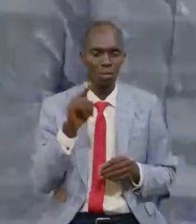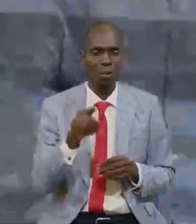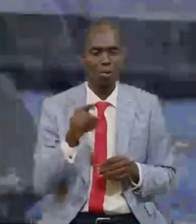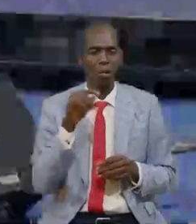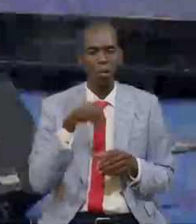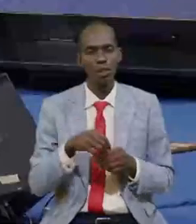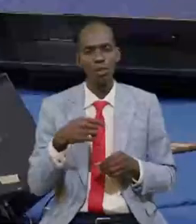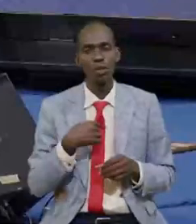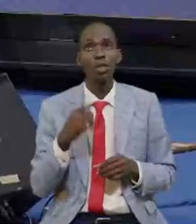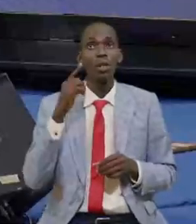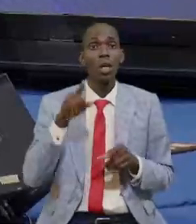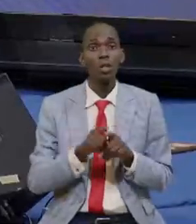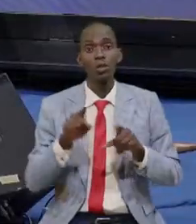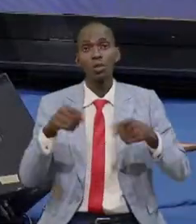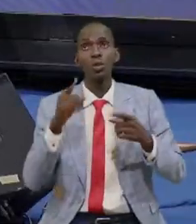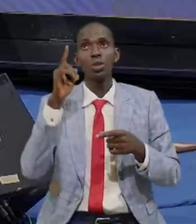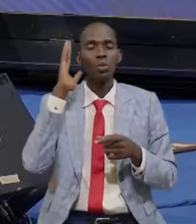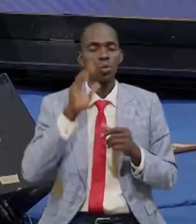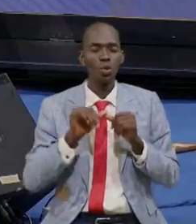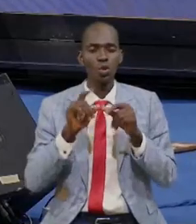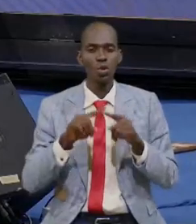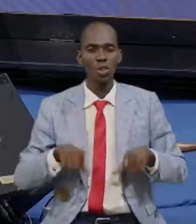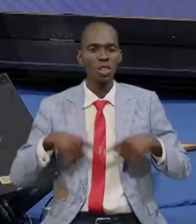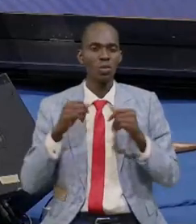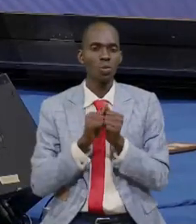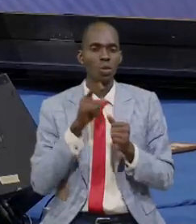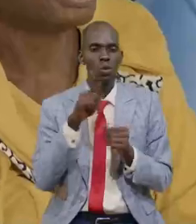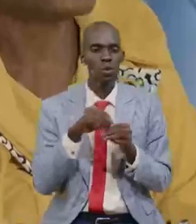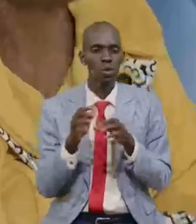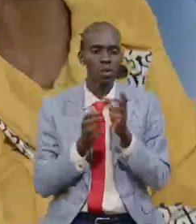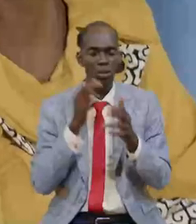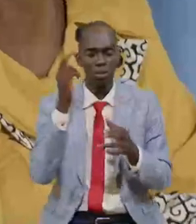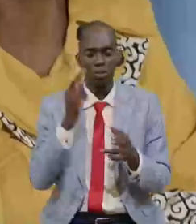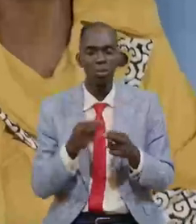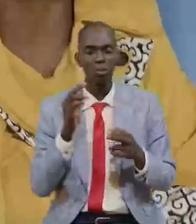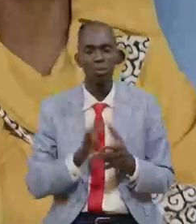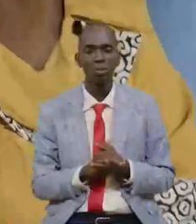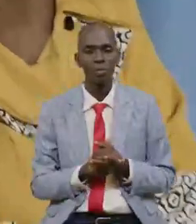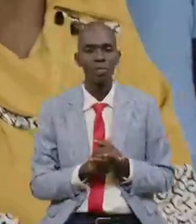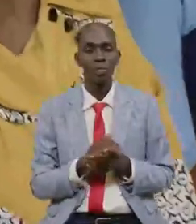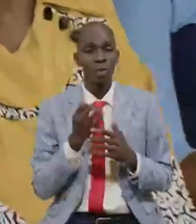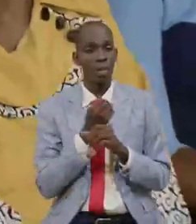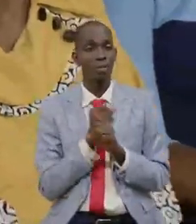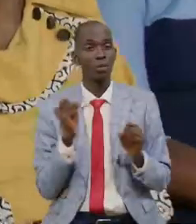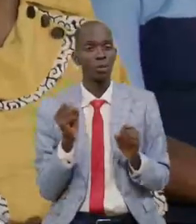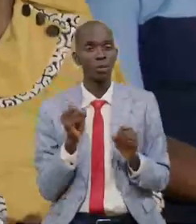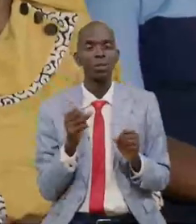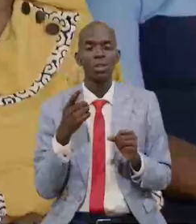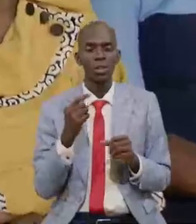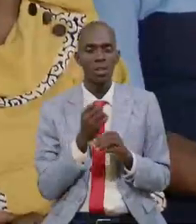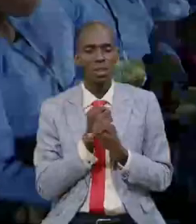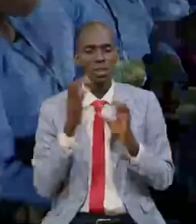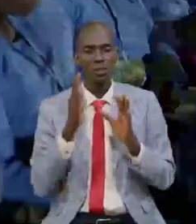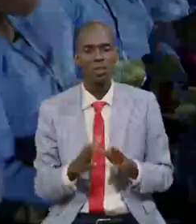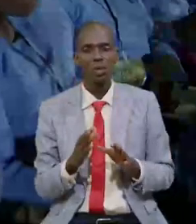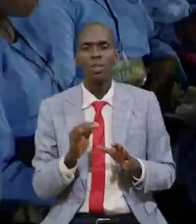Et quand, en allant, quand vous allez rentrer, il va vivre avec vous. La guérison, le guérisseur est avec vous. Le salut, le sauveur